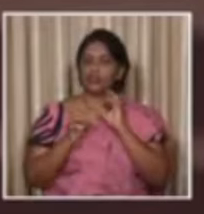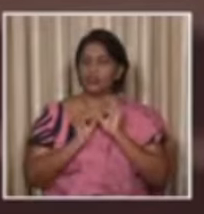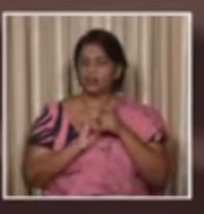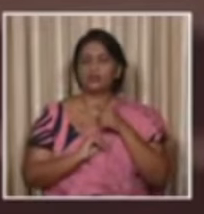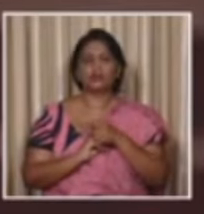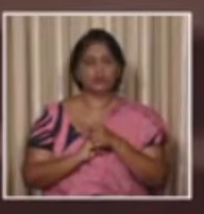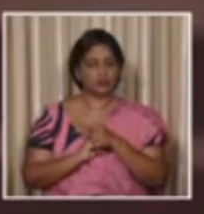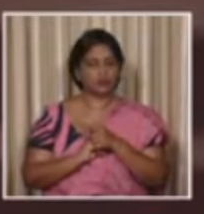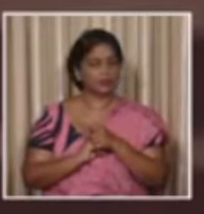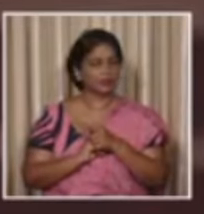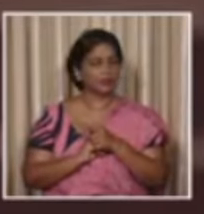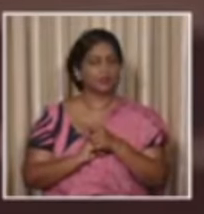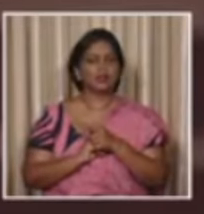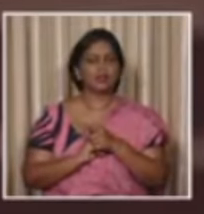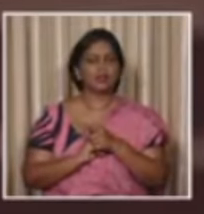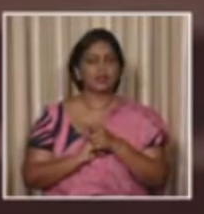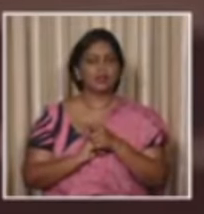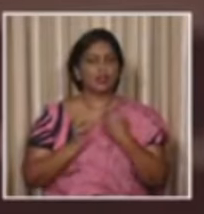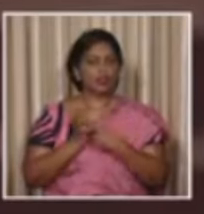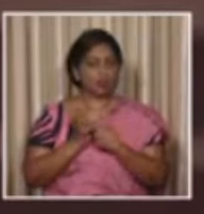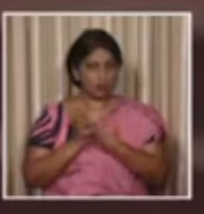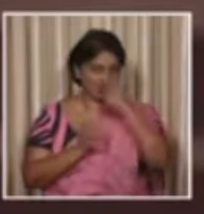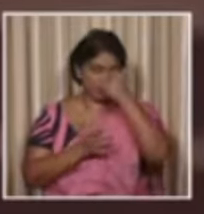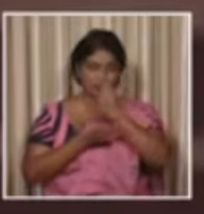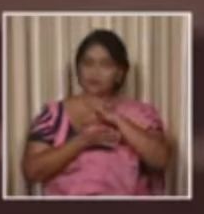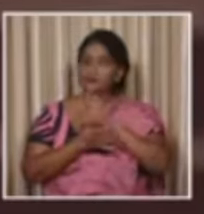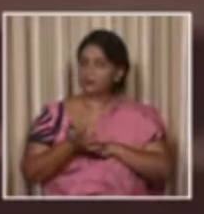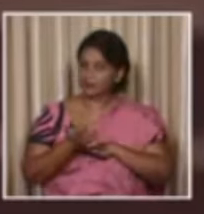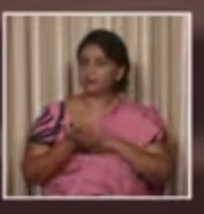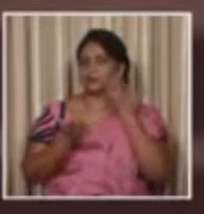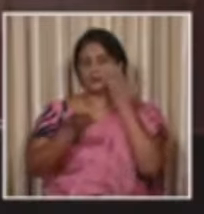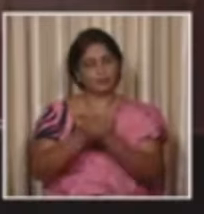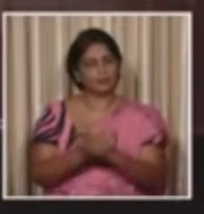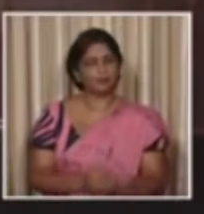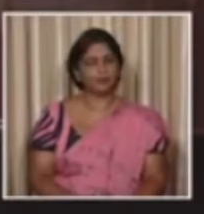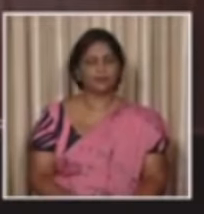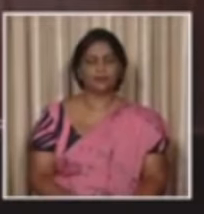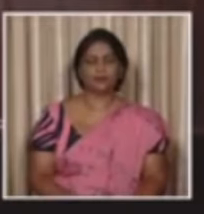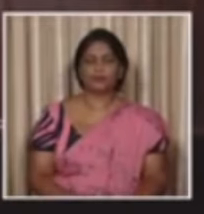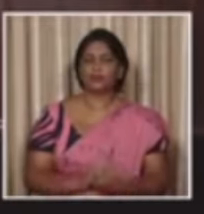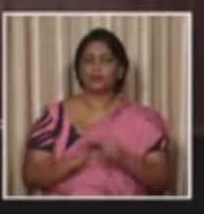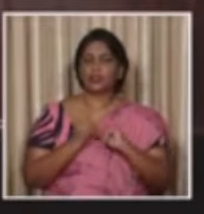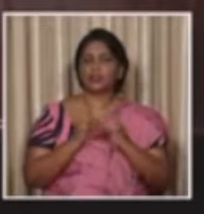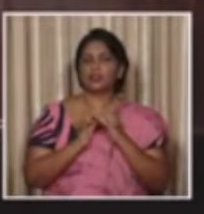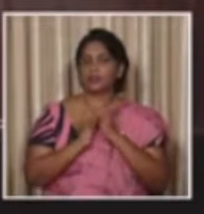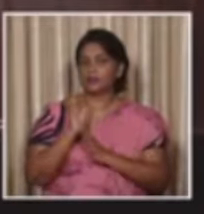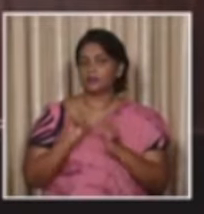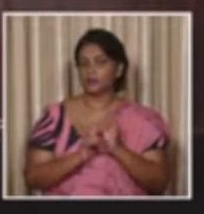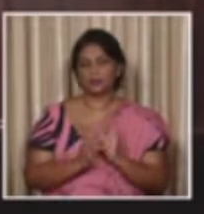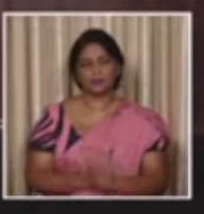22 ධර්මස්ථානයේ පදිංචි UWA රුවන් චමින්ද මහතාගෙන් ලැබුණු පෙත්සම පිළිගන්වනවා. ගරු SB